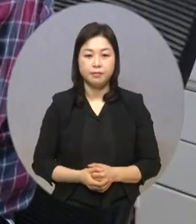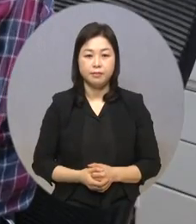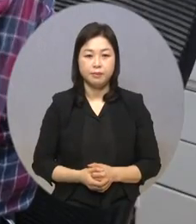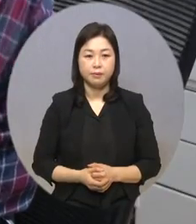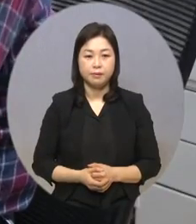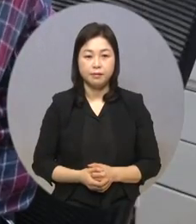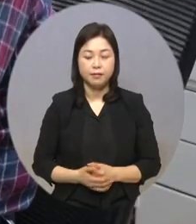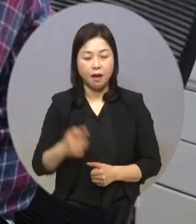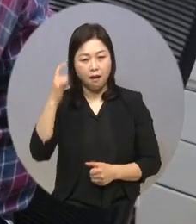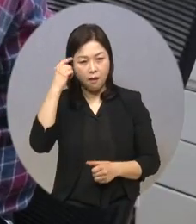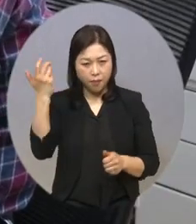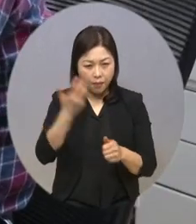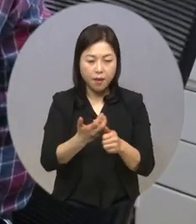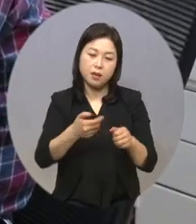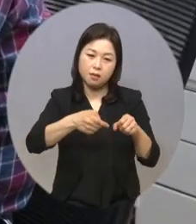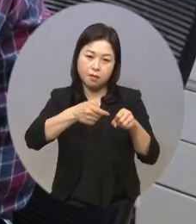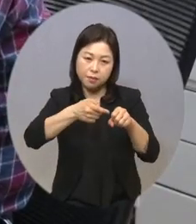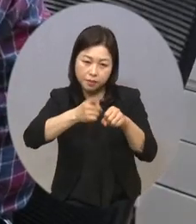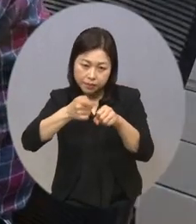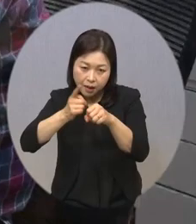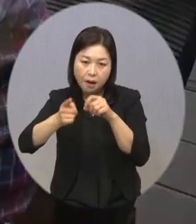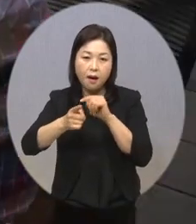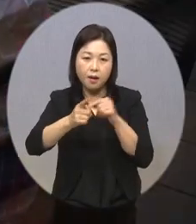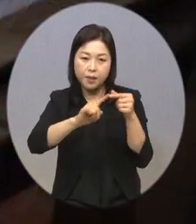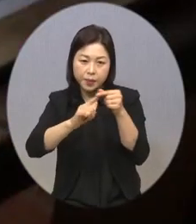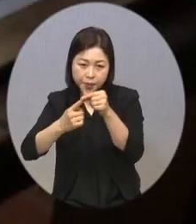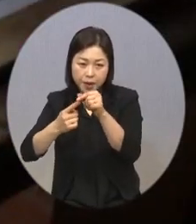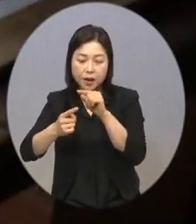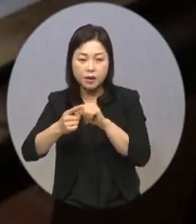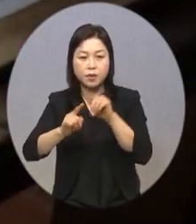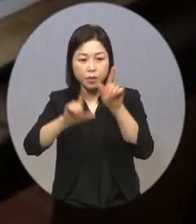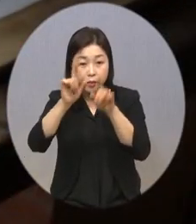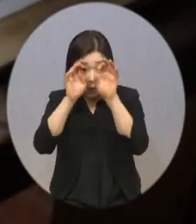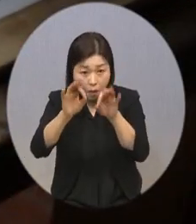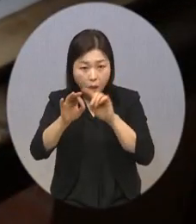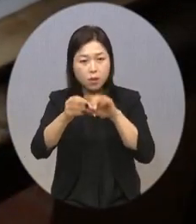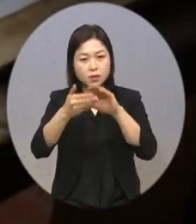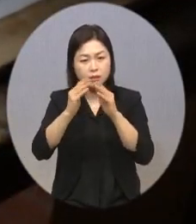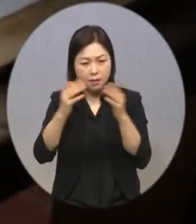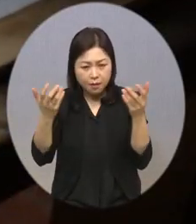혼을 담아 글자를 새기는 손길에는 정성이 가득합니다.